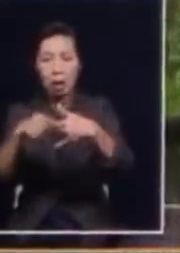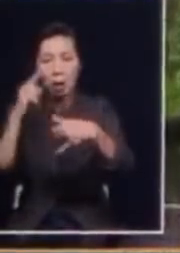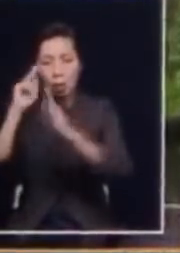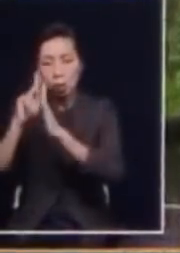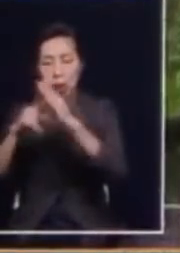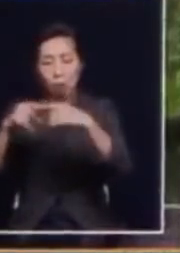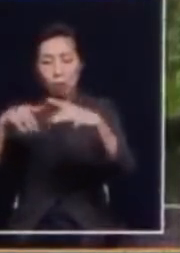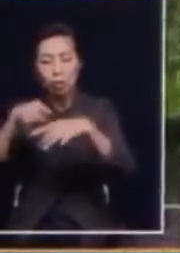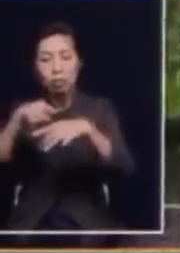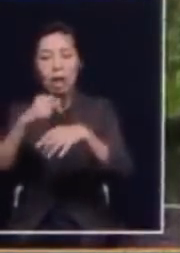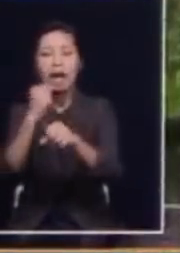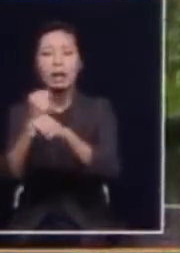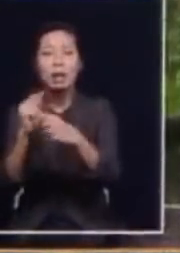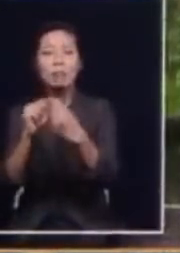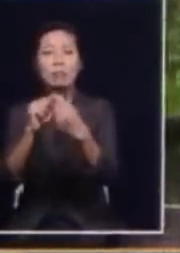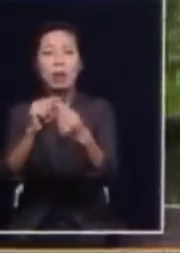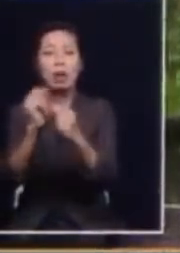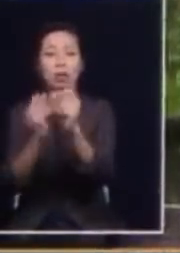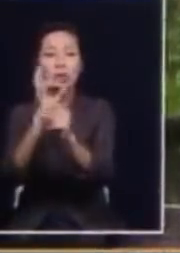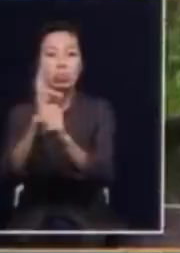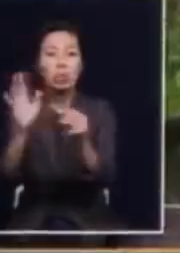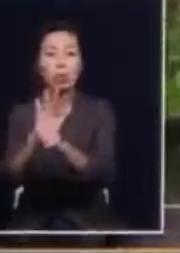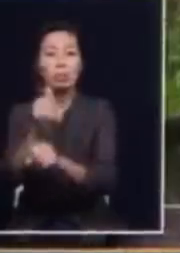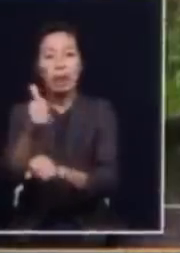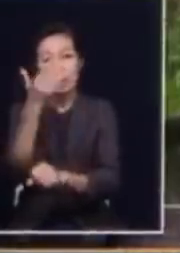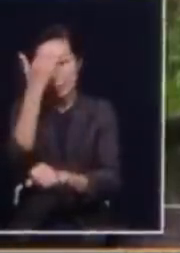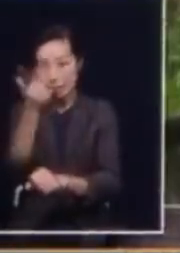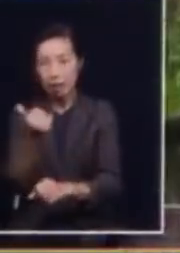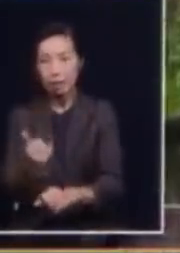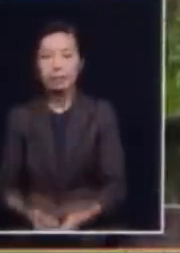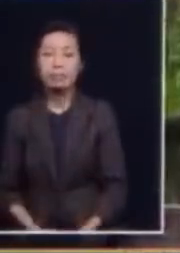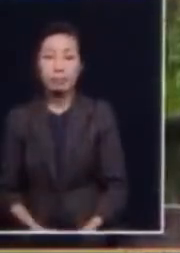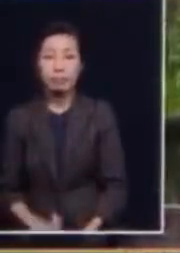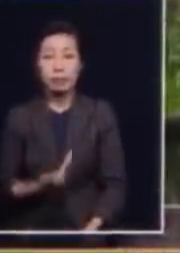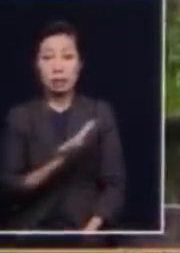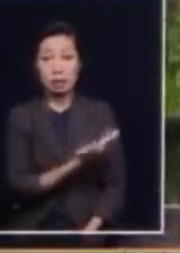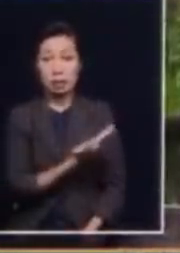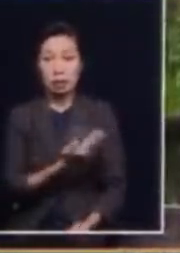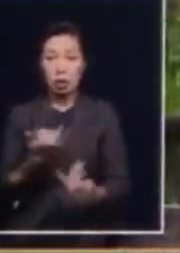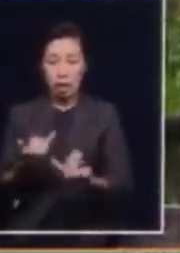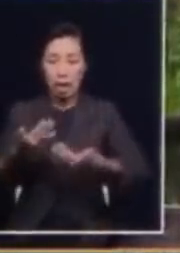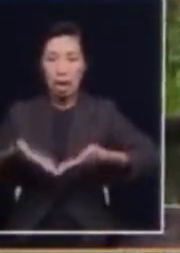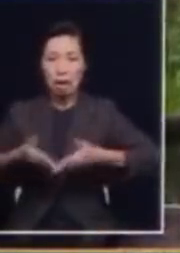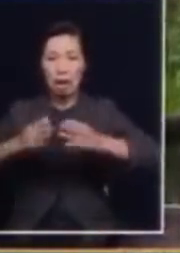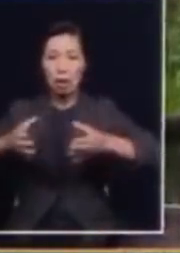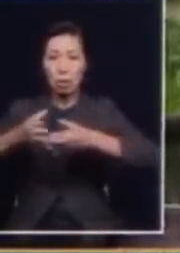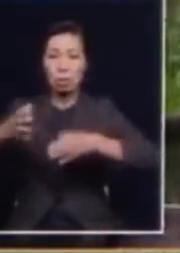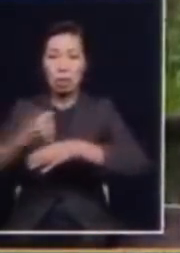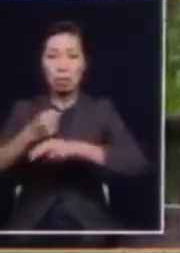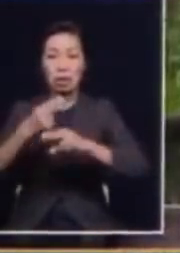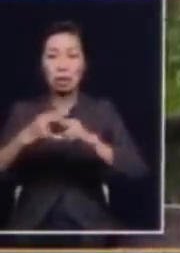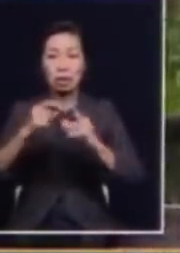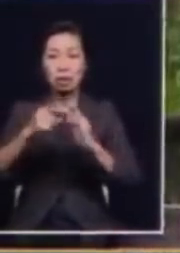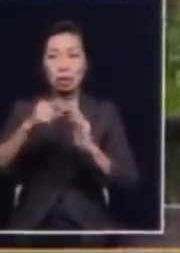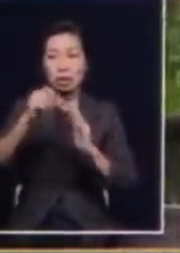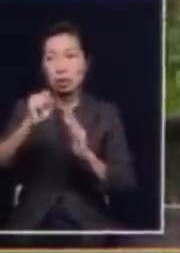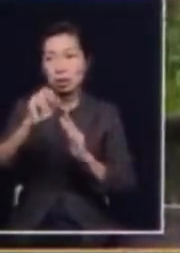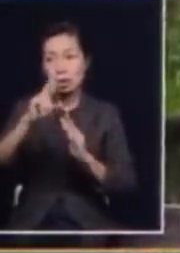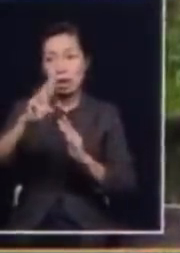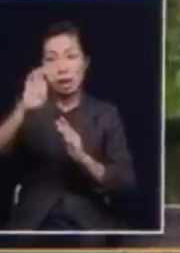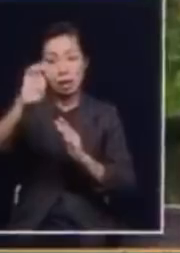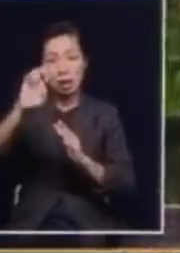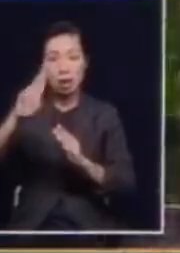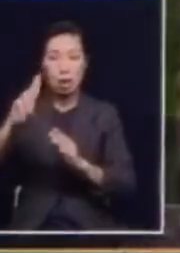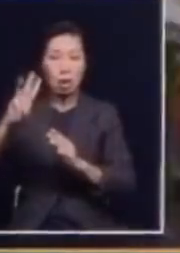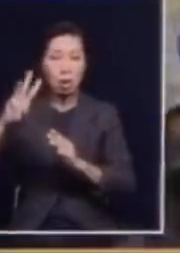บกำหนดวาระอีก7ปีอ่ะ ปัจจุบันพลตำรวจเอกเสรีพิสุทธิ์ตั้งพรรคการเมืองชื่อพรรคเสรีรวมไทยและเ